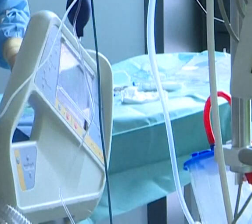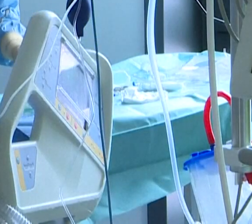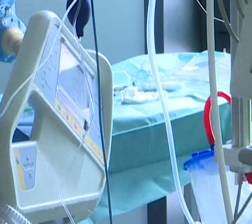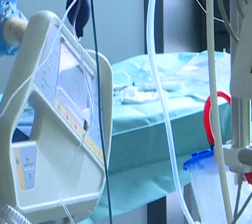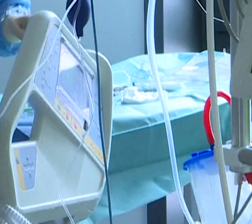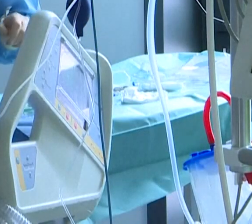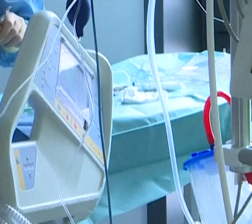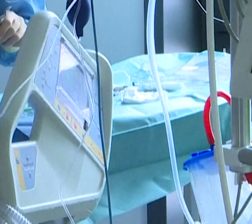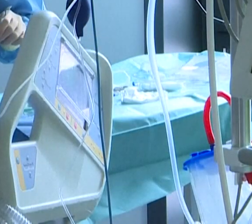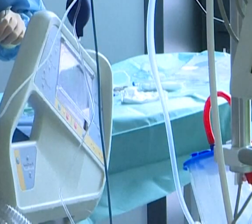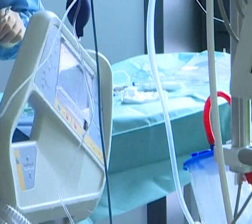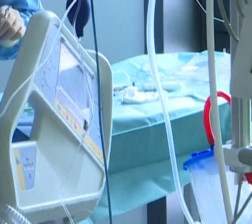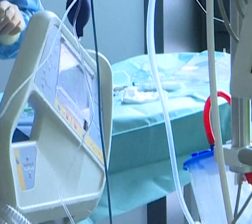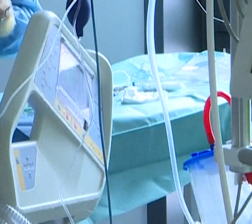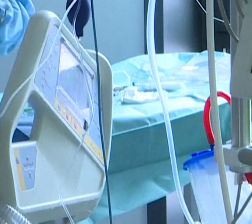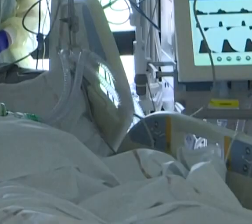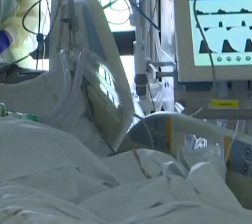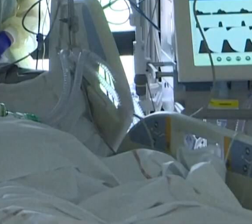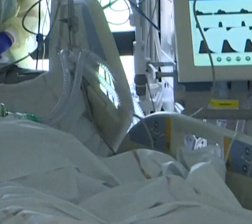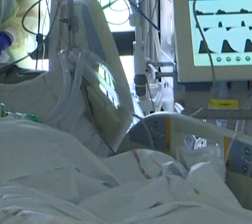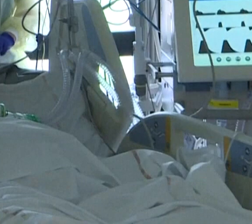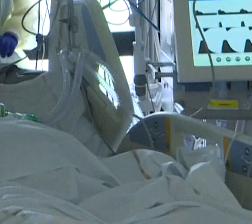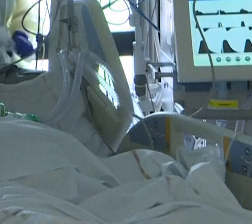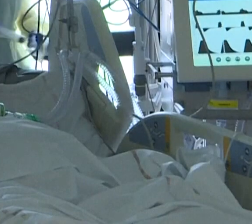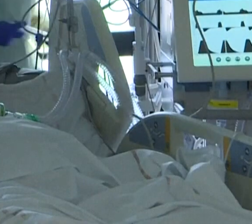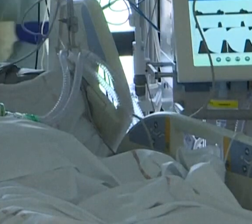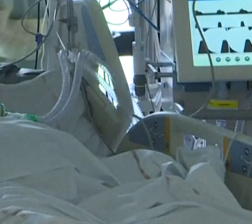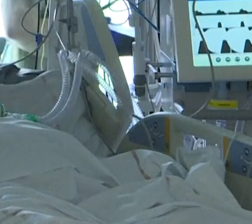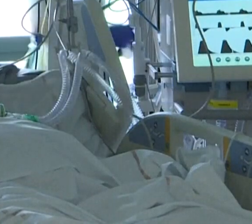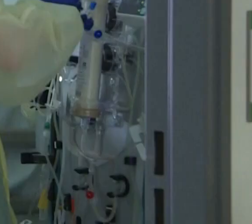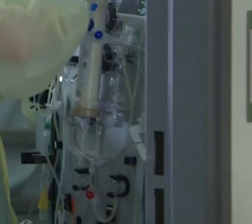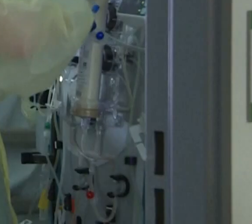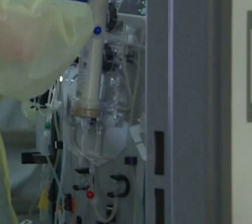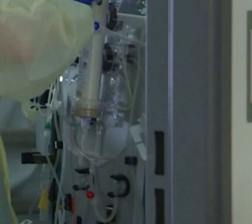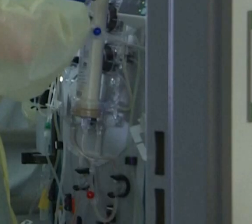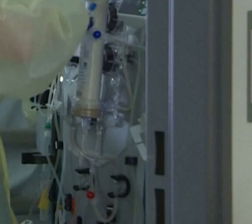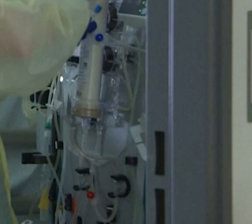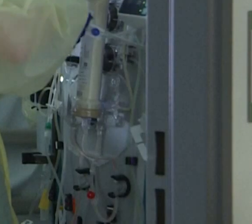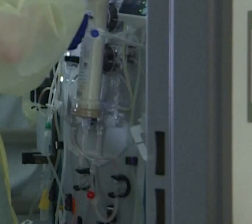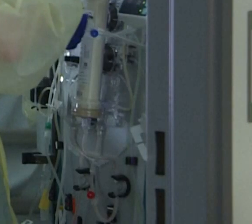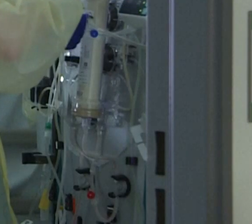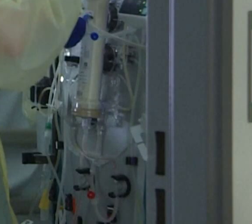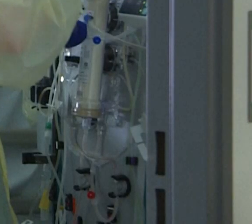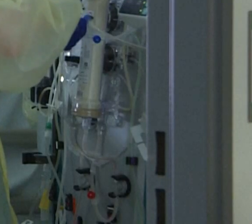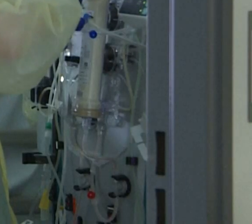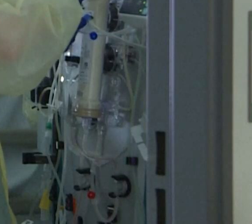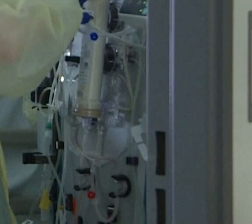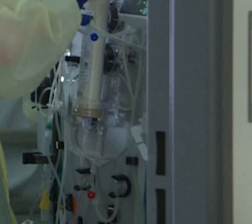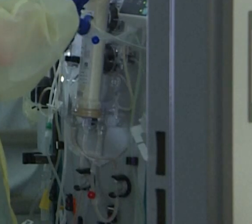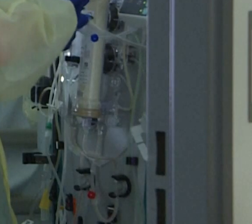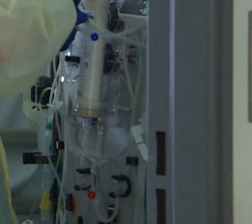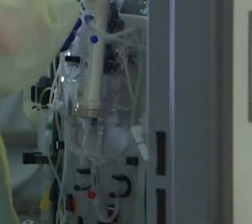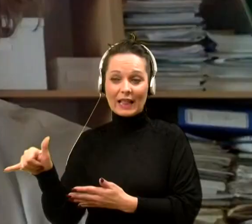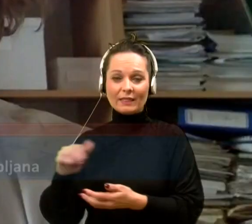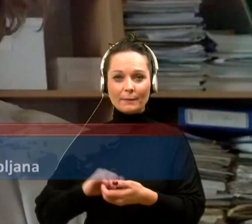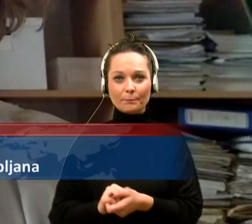pa se giblje med 17 in 93 let. V intenzivnih enotah UKC Ljubljana je na 5 lokacijah hospitaliziranih